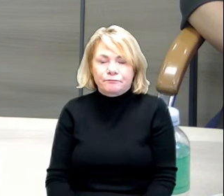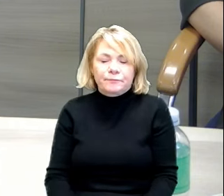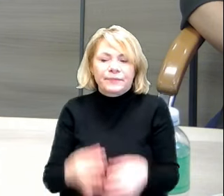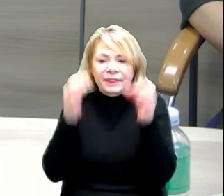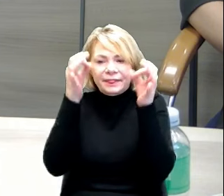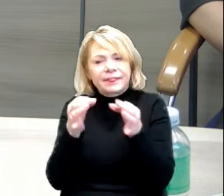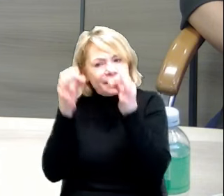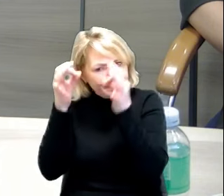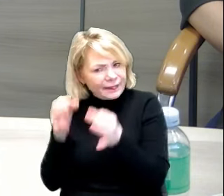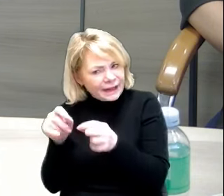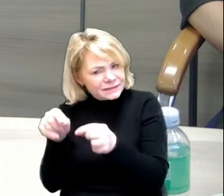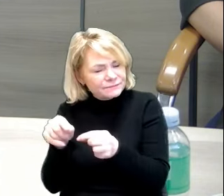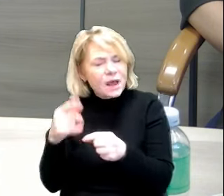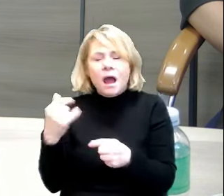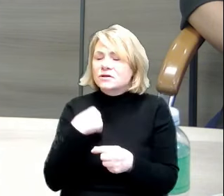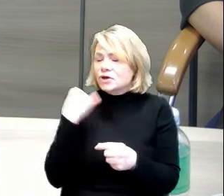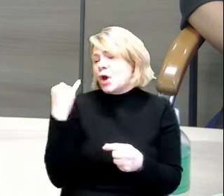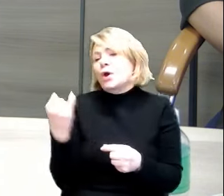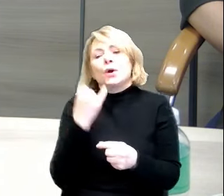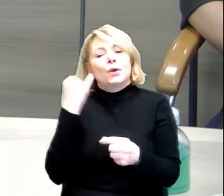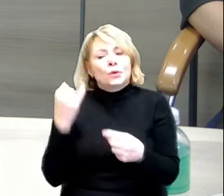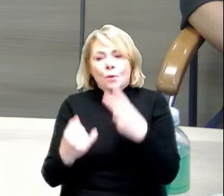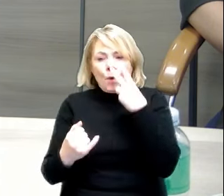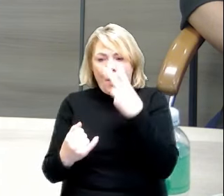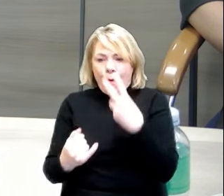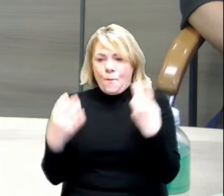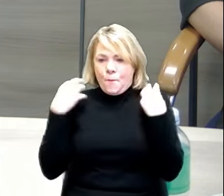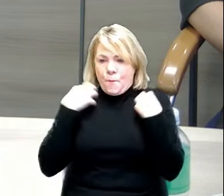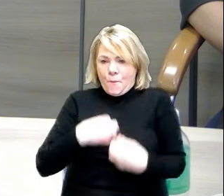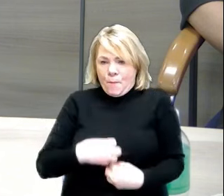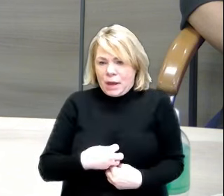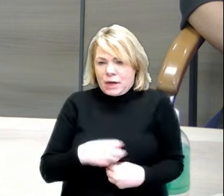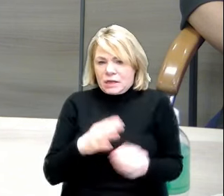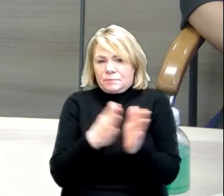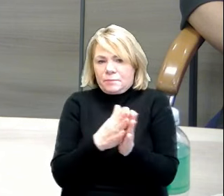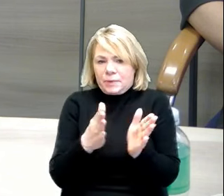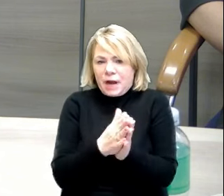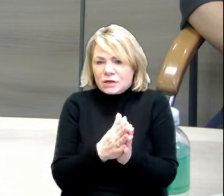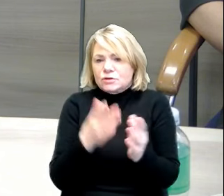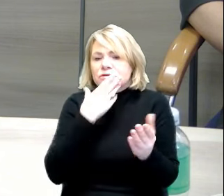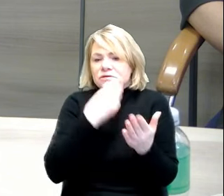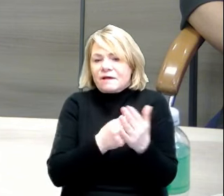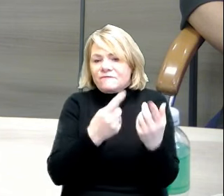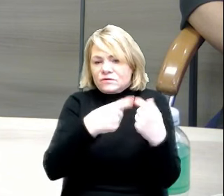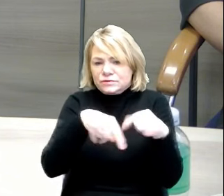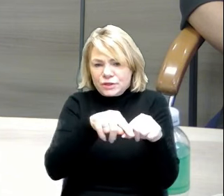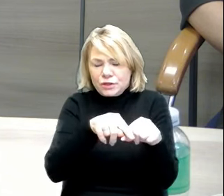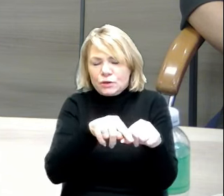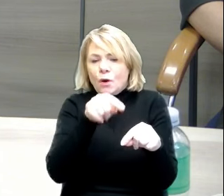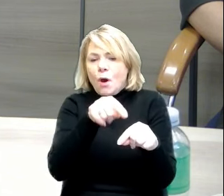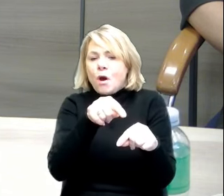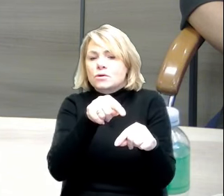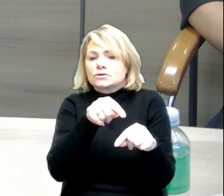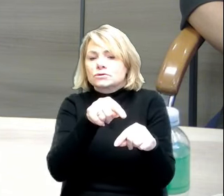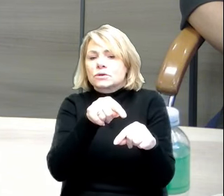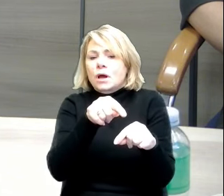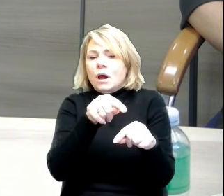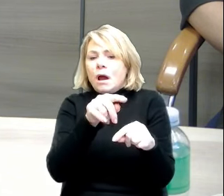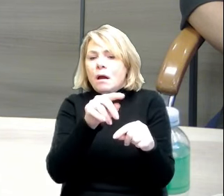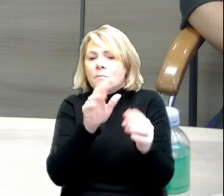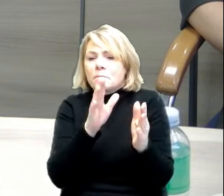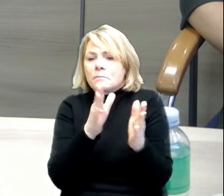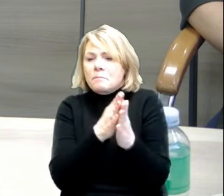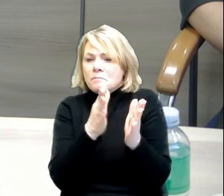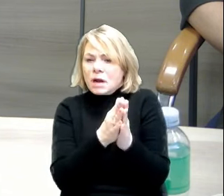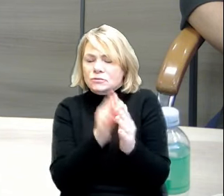žiūriu į šitą visą situaciją kai meras paprašo vieno iš savo skyriaus atlikti vertinimą ar čia gerai viskas buvo su tuo viešuoju pirkimu ta prasme